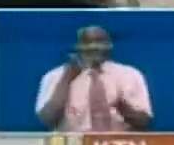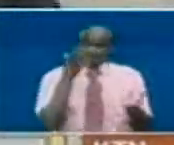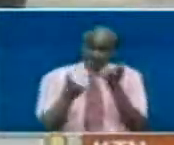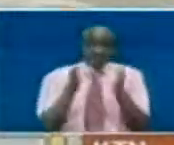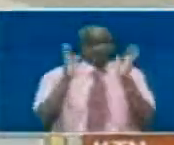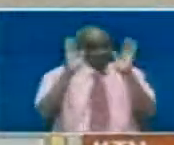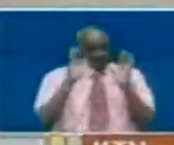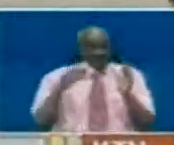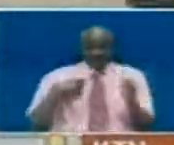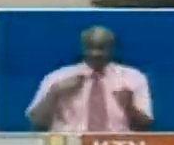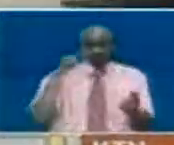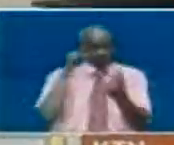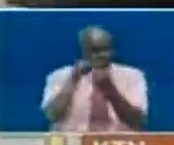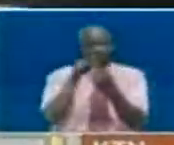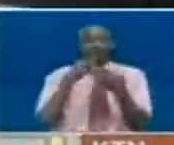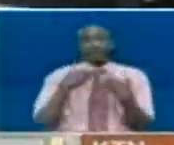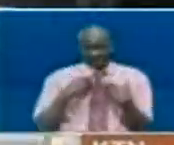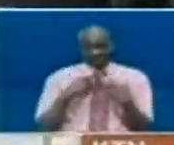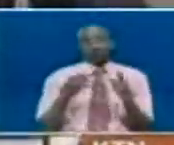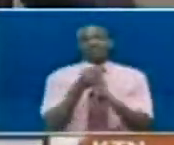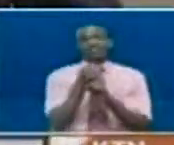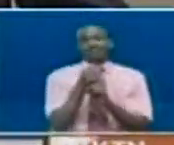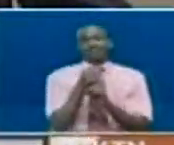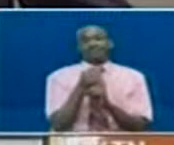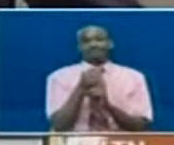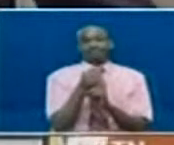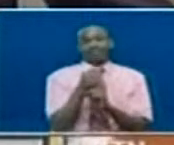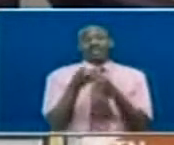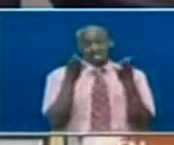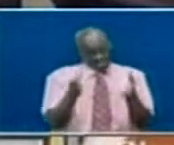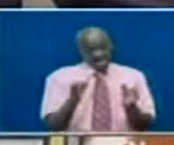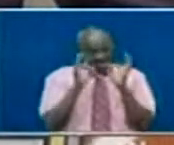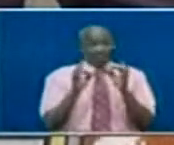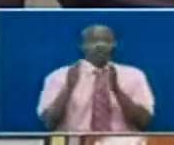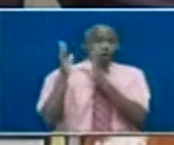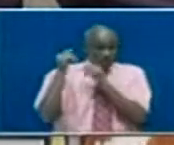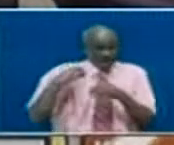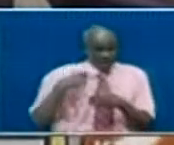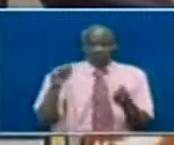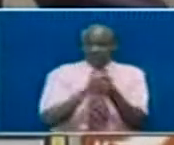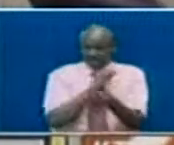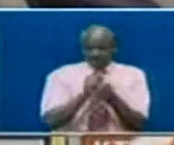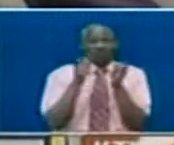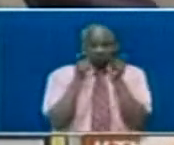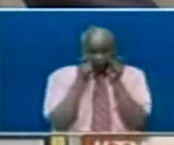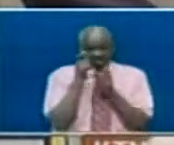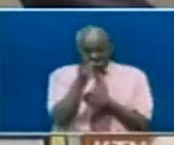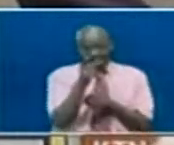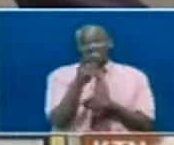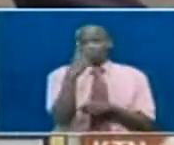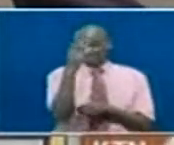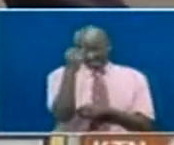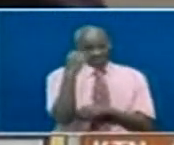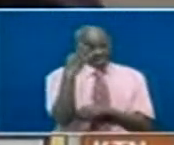muhimu kama malengo yaliyowekwa yatatimia. Japo kuna matumaini ya kuangamiza ugonjwa wa ukimwi ifikapo mwaka